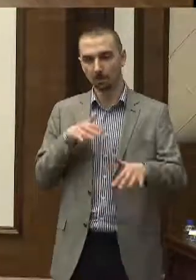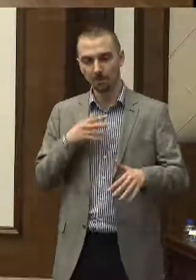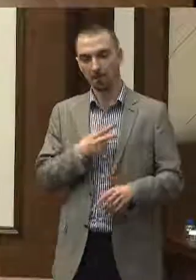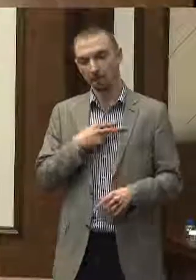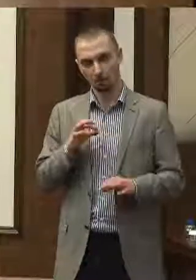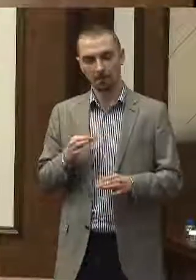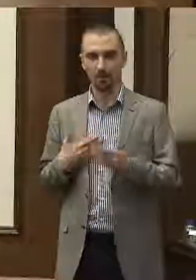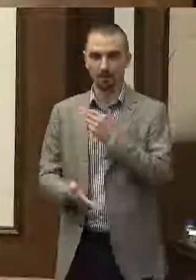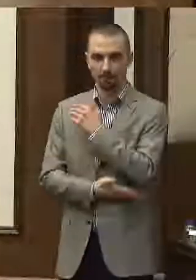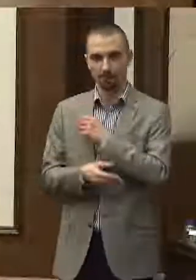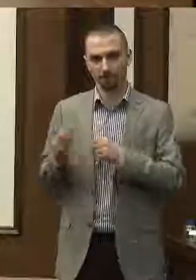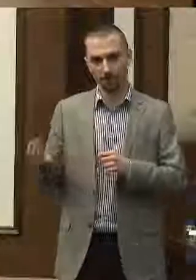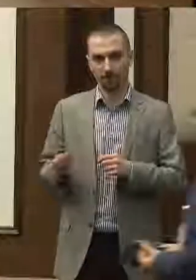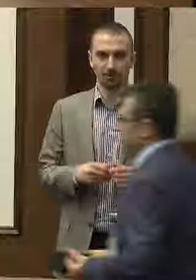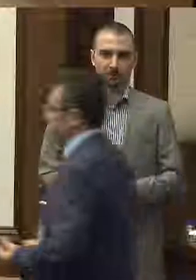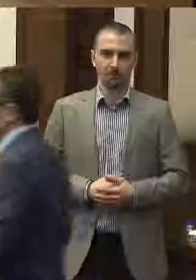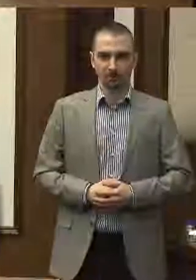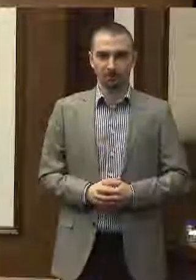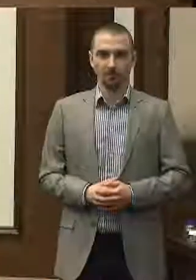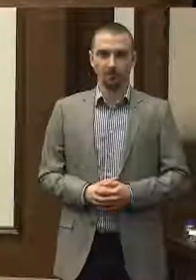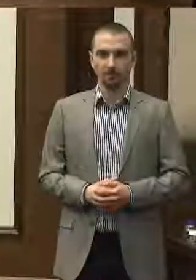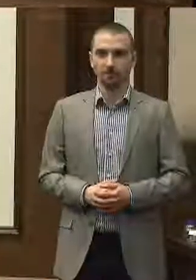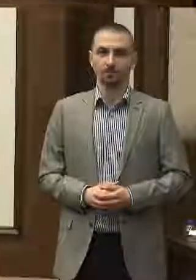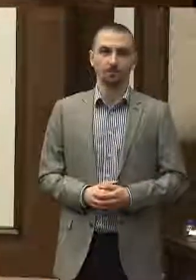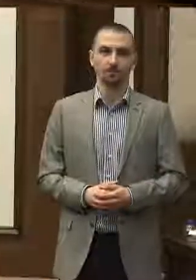hepinize. Çok teşekkür ediyorum. Çok sağ olasınız.